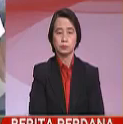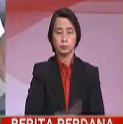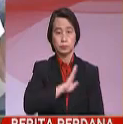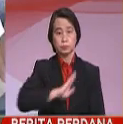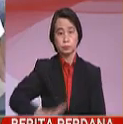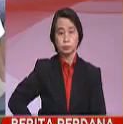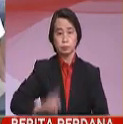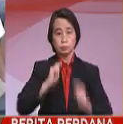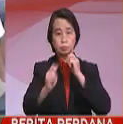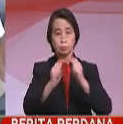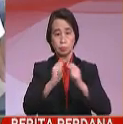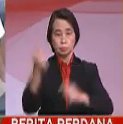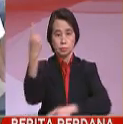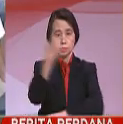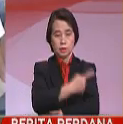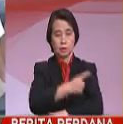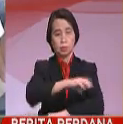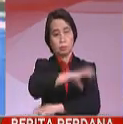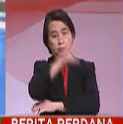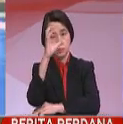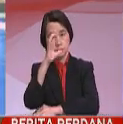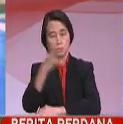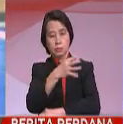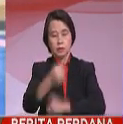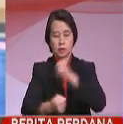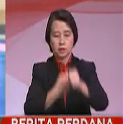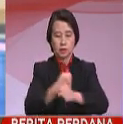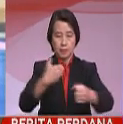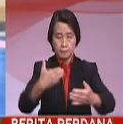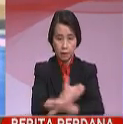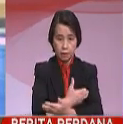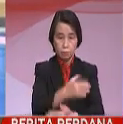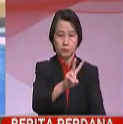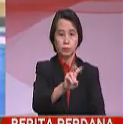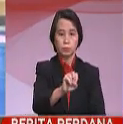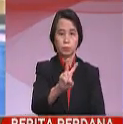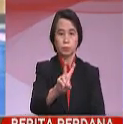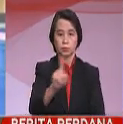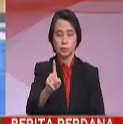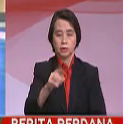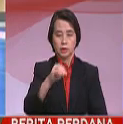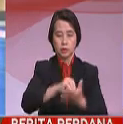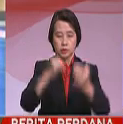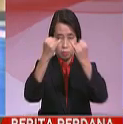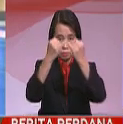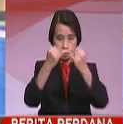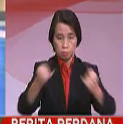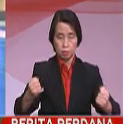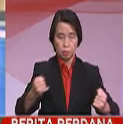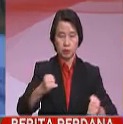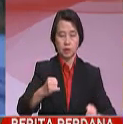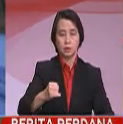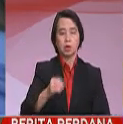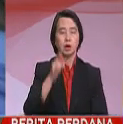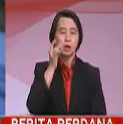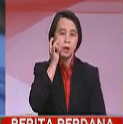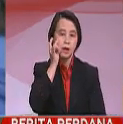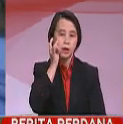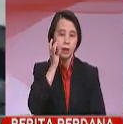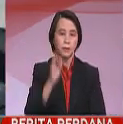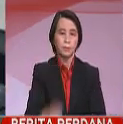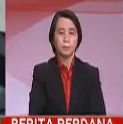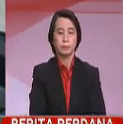Baginda bertitah bersempena Hari Natal dan Tahun Baru 2021 di Istana Kuala Cegar Anak Bukit Alostar.